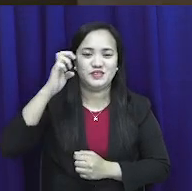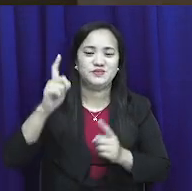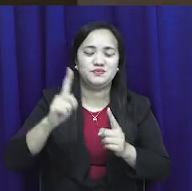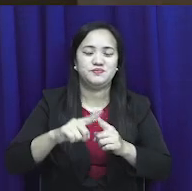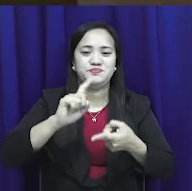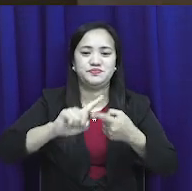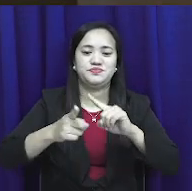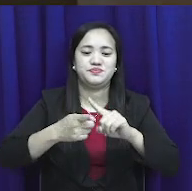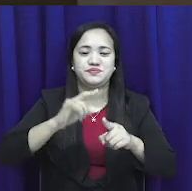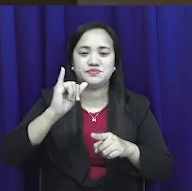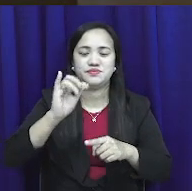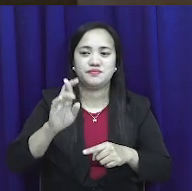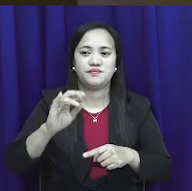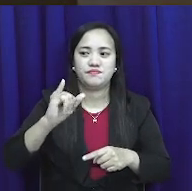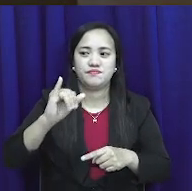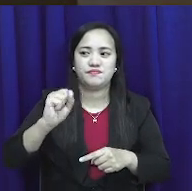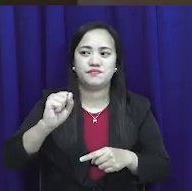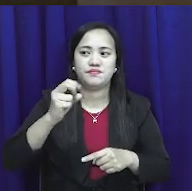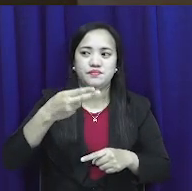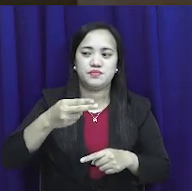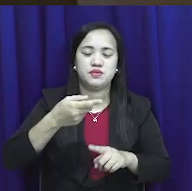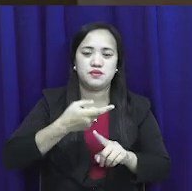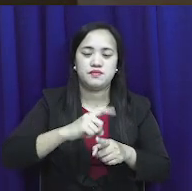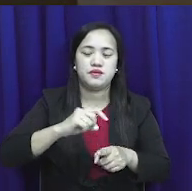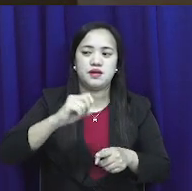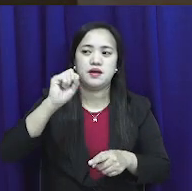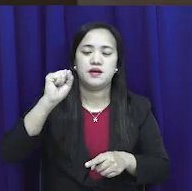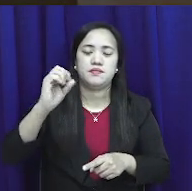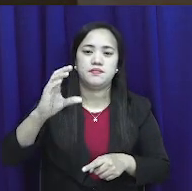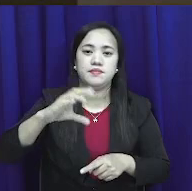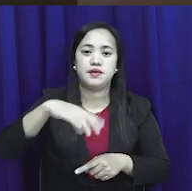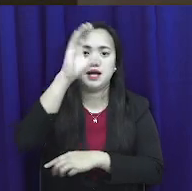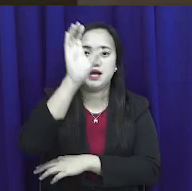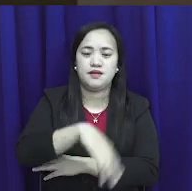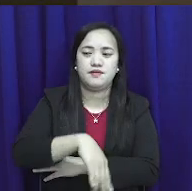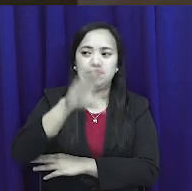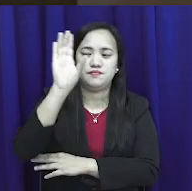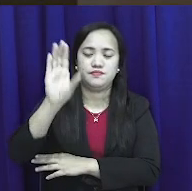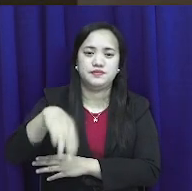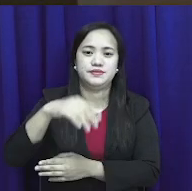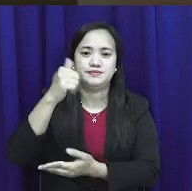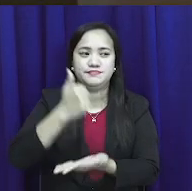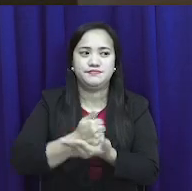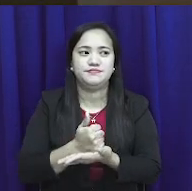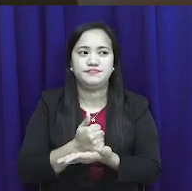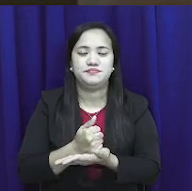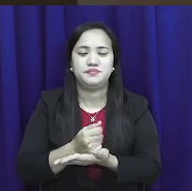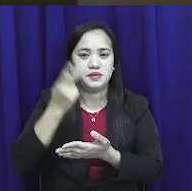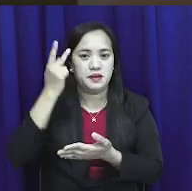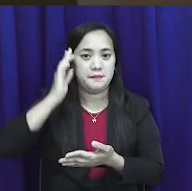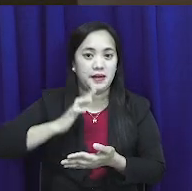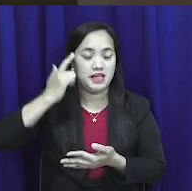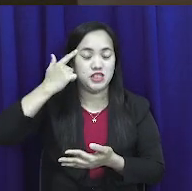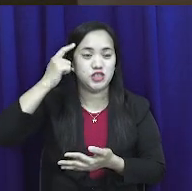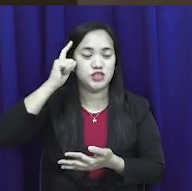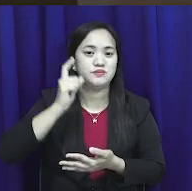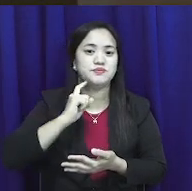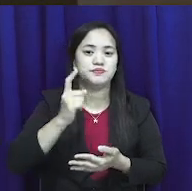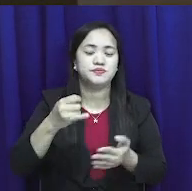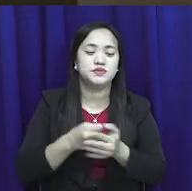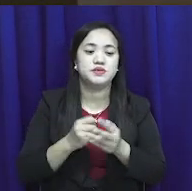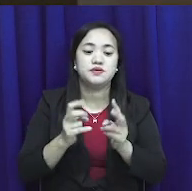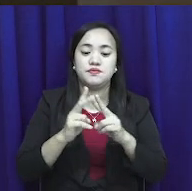Irish na nanonood mula sa Silang Cavite wow Ayan po an maganda rin po yung sinabi ni Pastor mahalagang